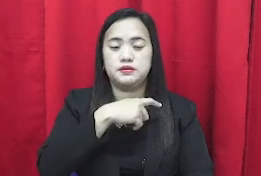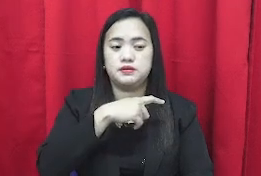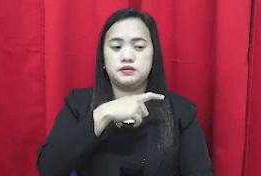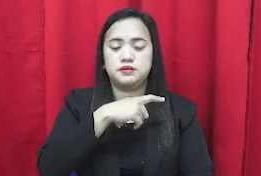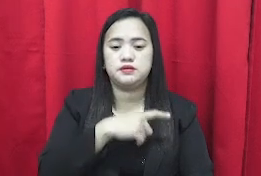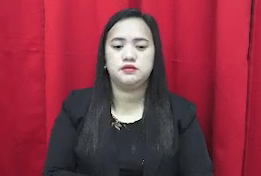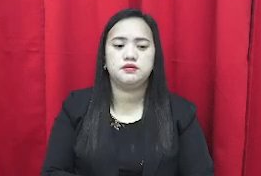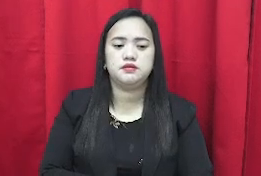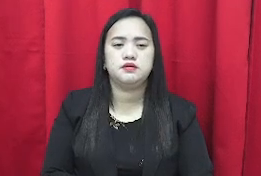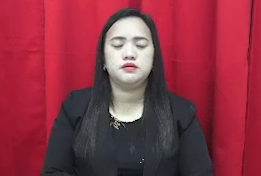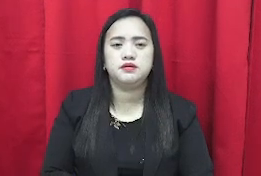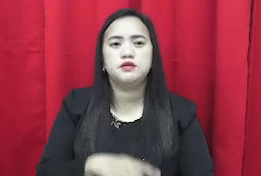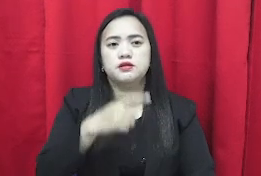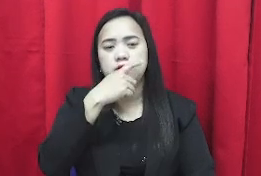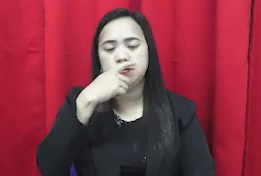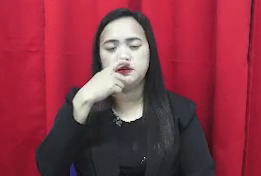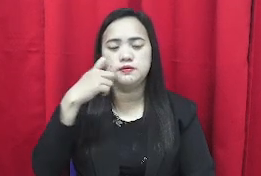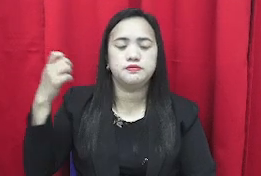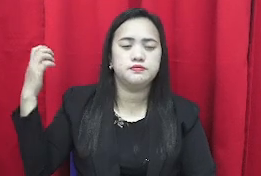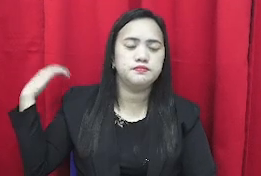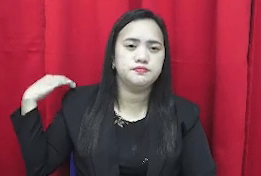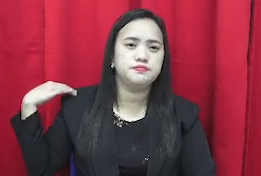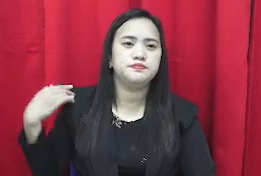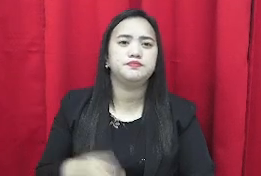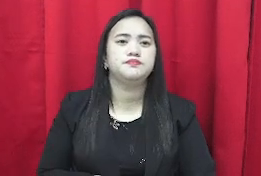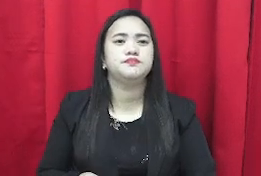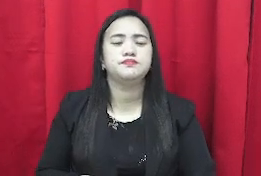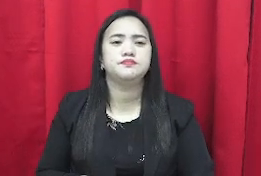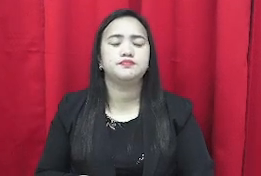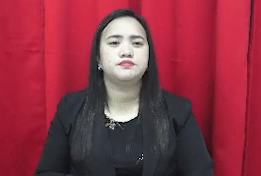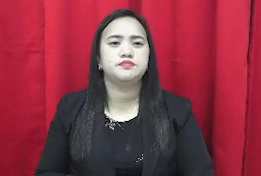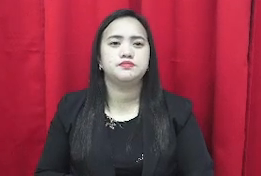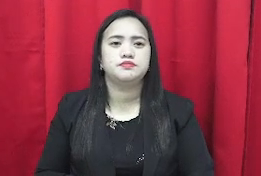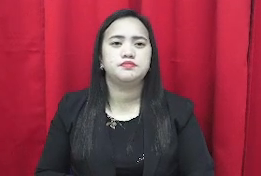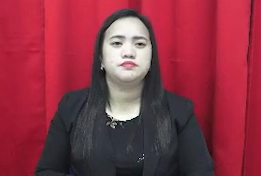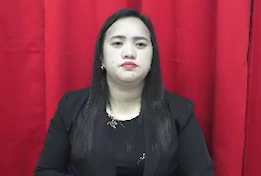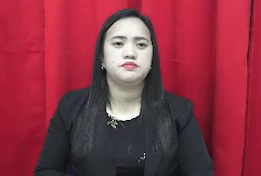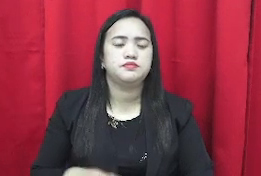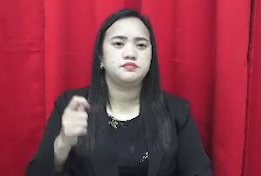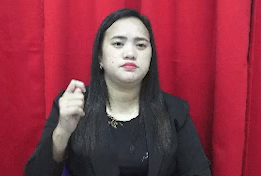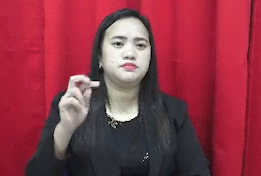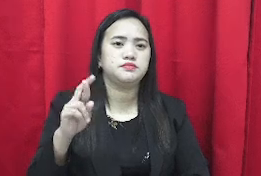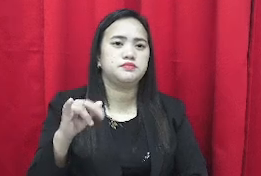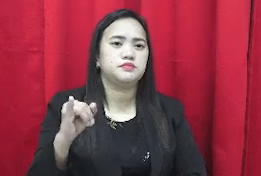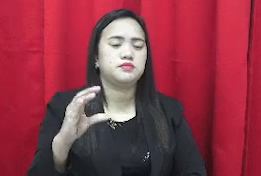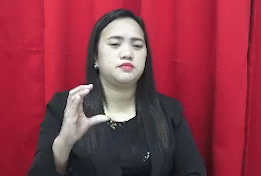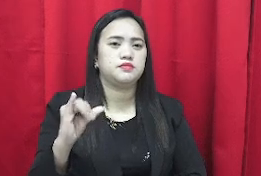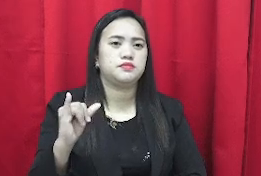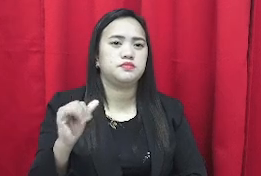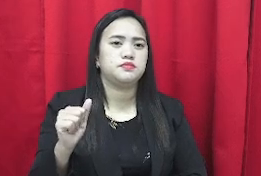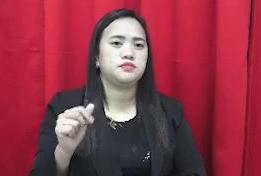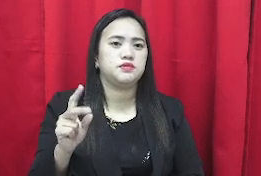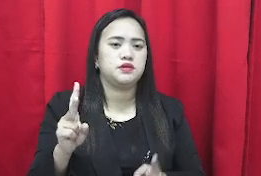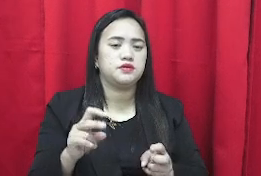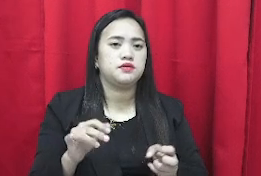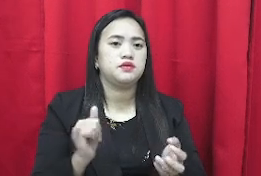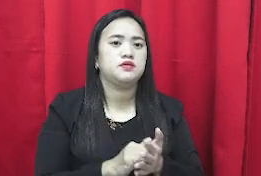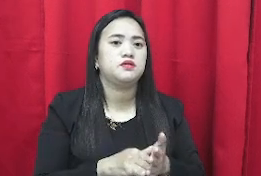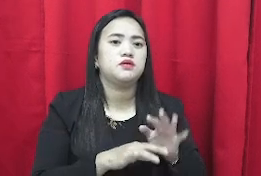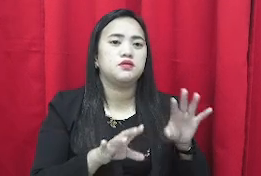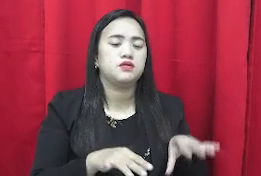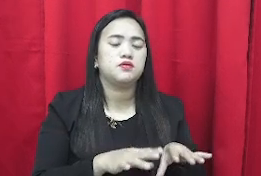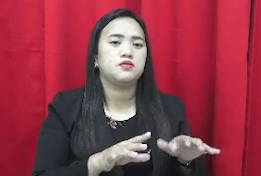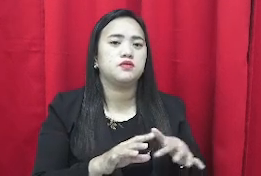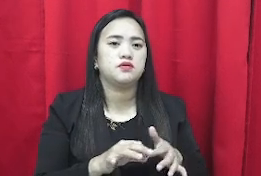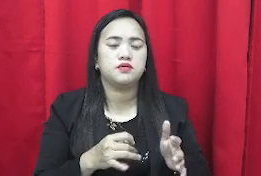nga sabi ko nga kung si paulin at thia andidito Ipag jo-join ko sila eh sa summer balikatan kahit may trabaho na sila eh o